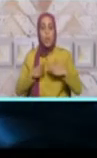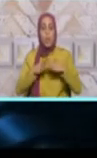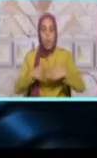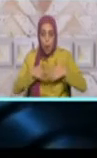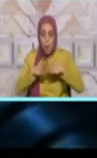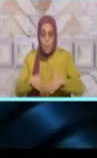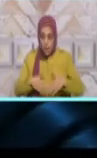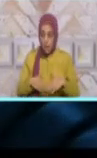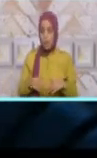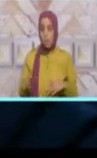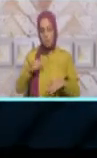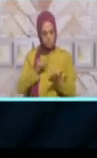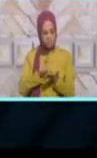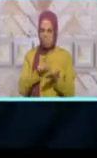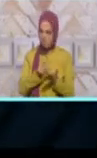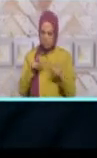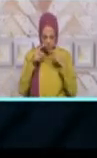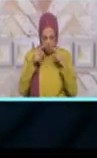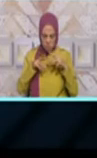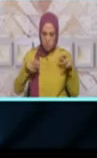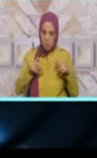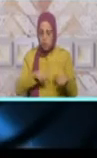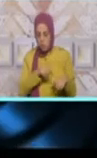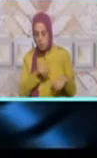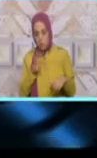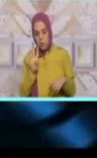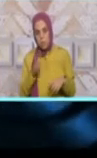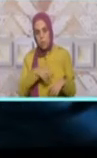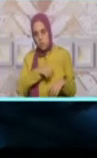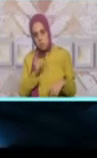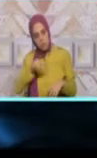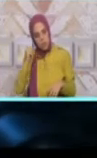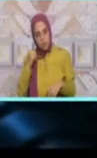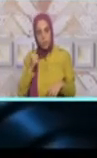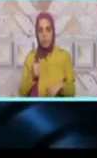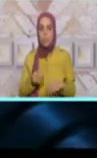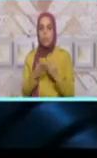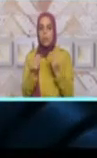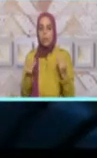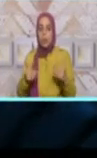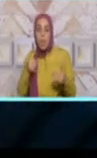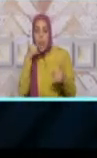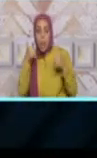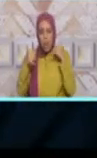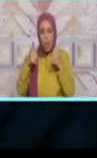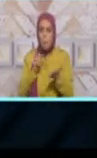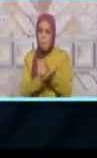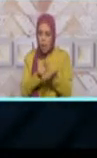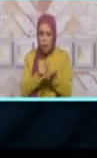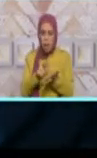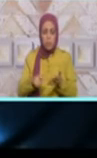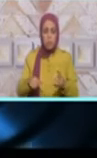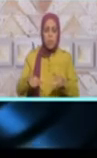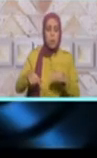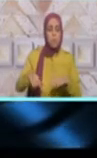أكثر محافظات فيهم شكاوى في الأربع أشهر الماضية. أكثر البلاغات كانت عن حالات اللي هي مواطنين بلا